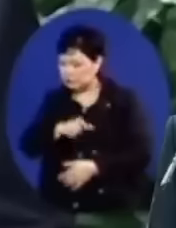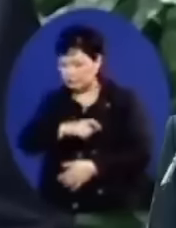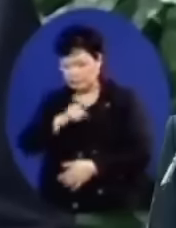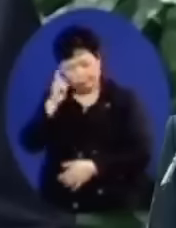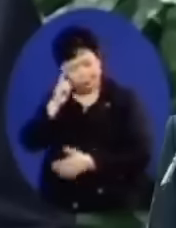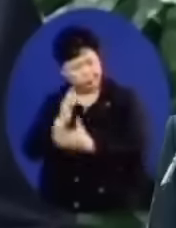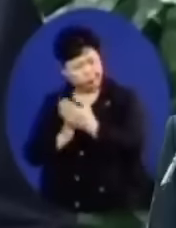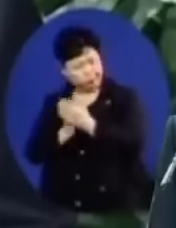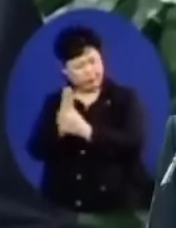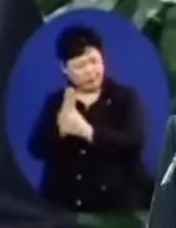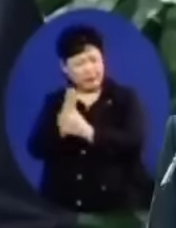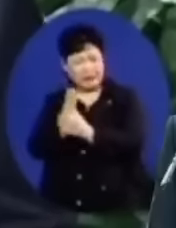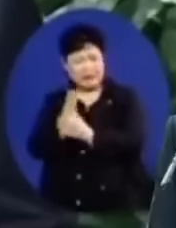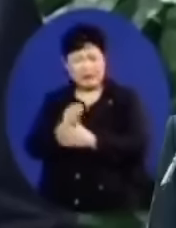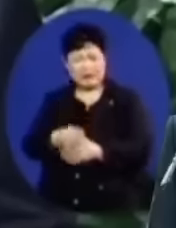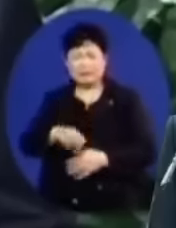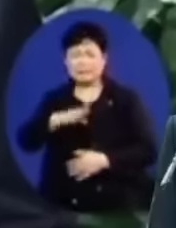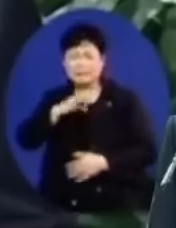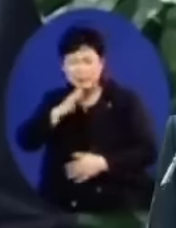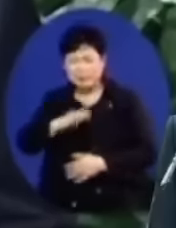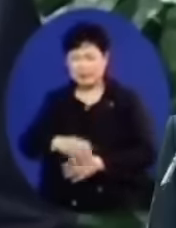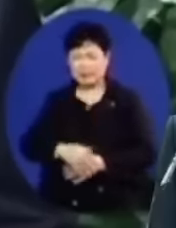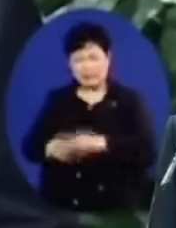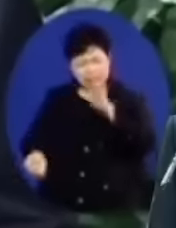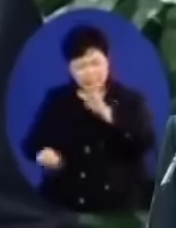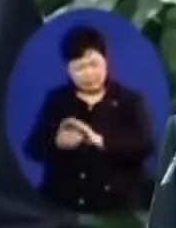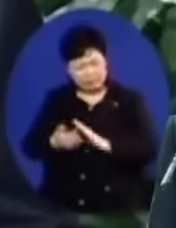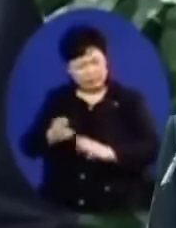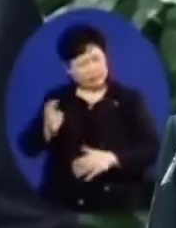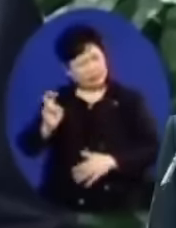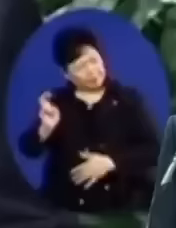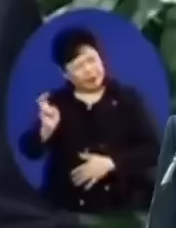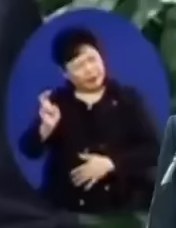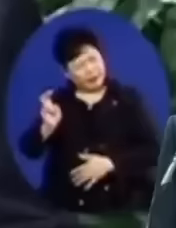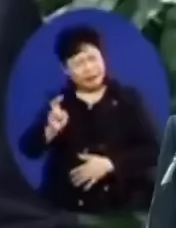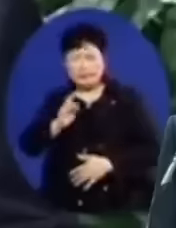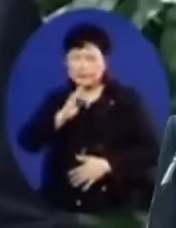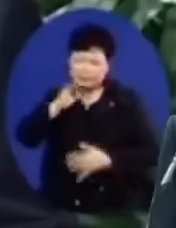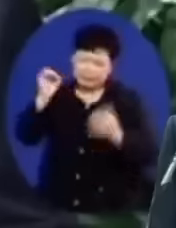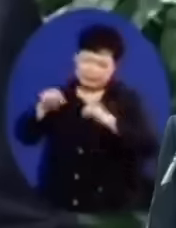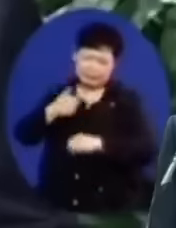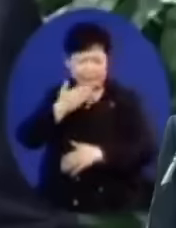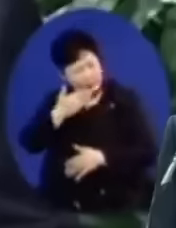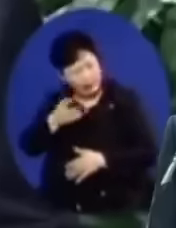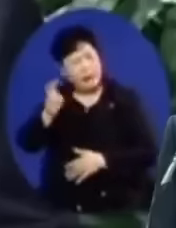것입니다. 정말 이루어질까? 정말 응답될까?